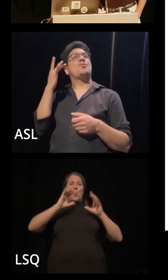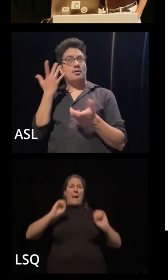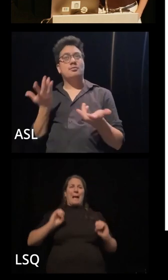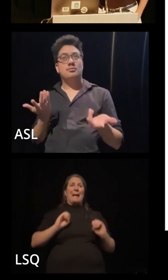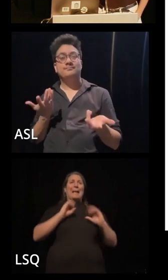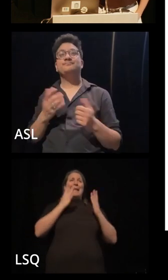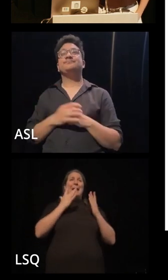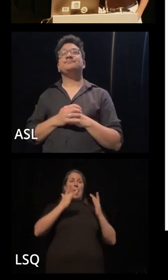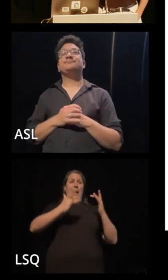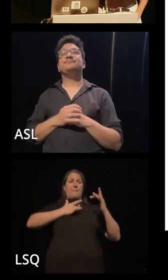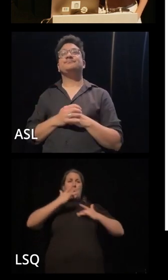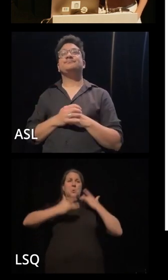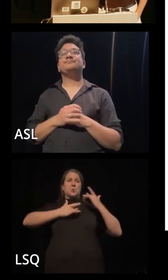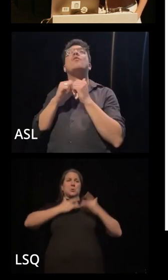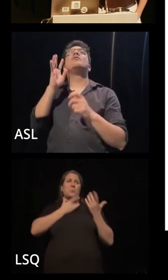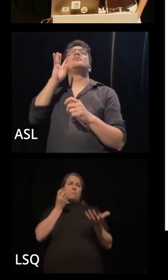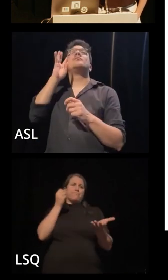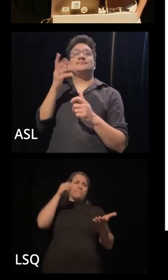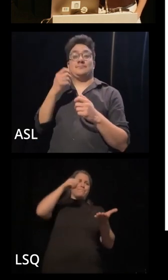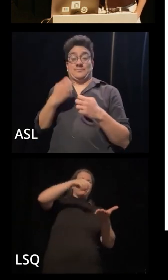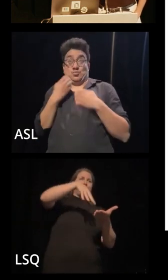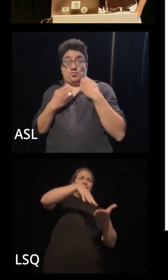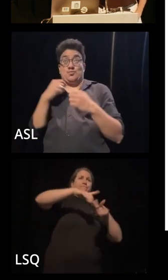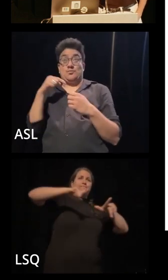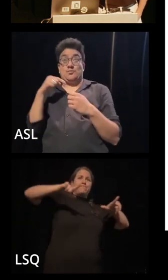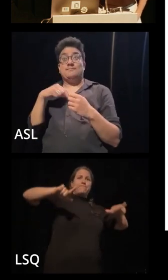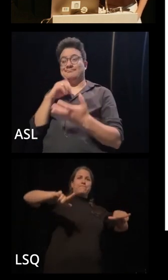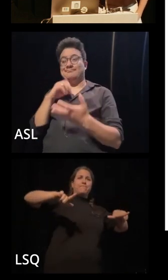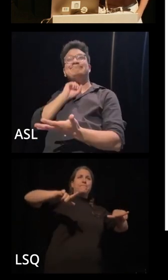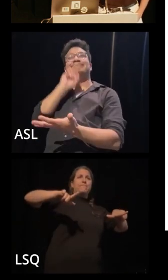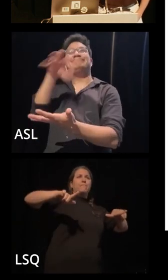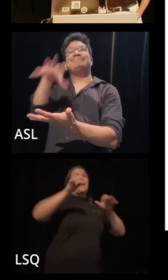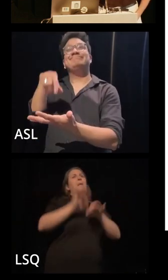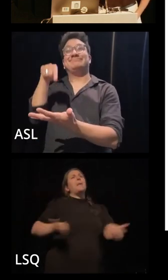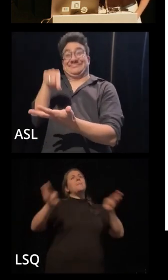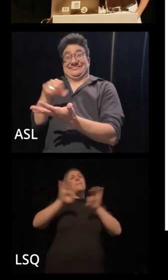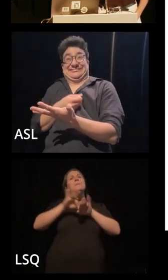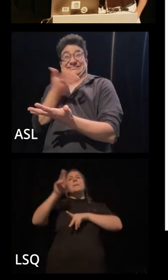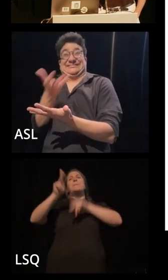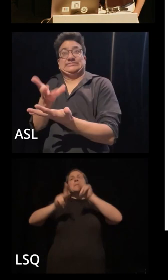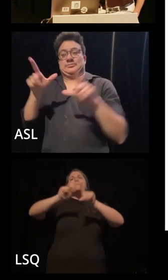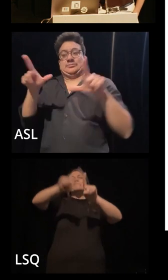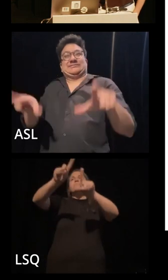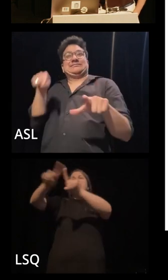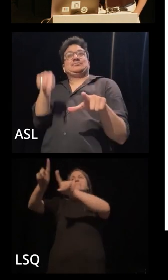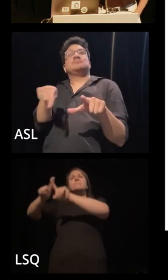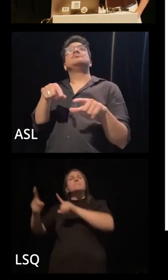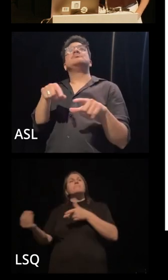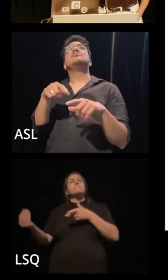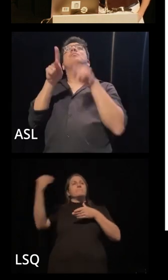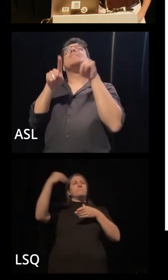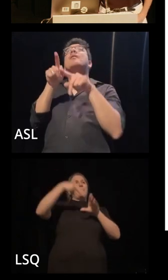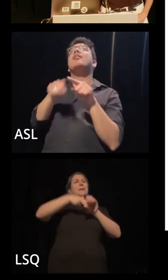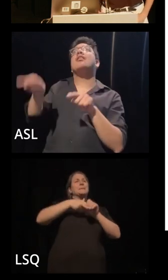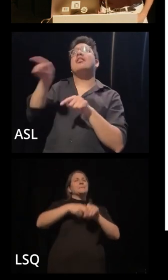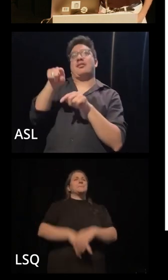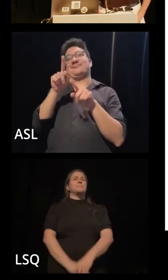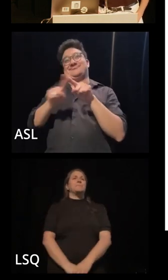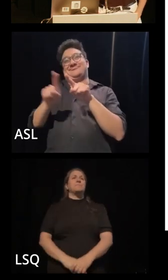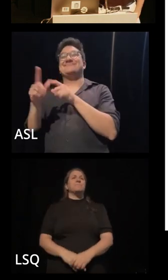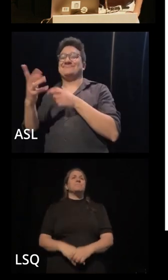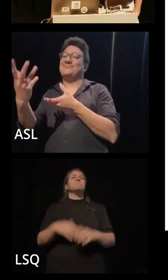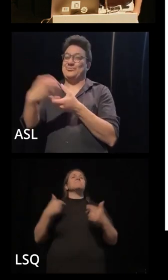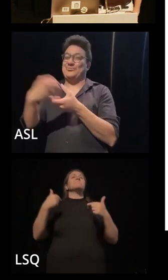émotions liées au territoire de la Bidasoa développée sur 9 mois.